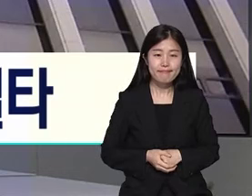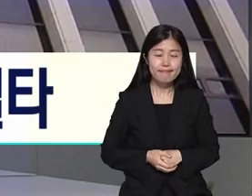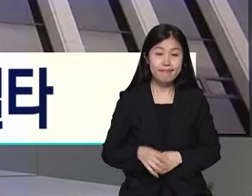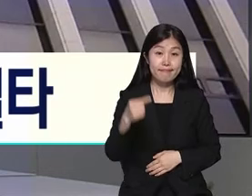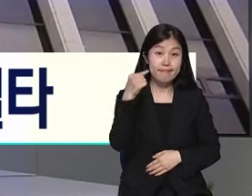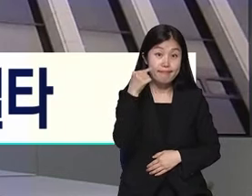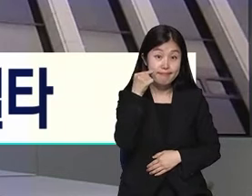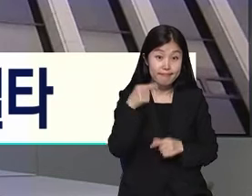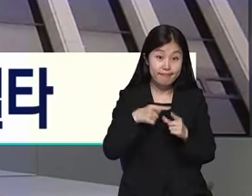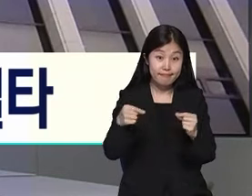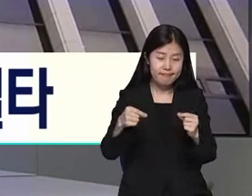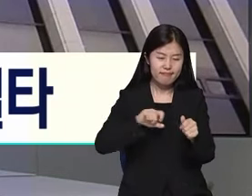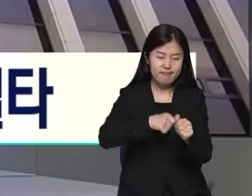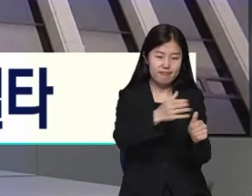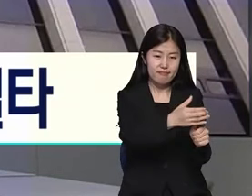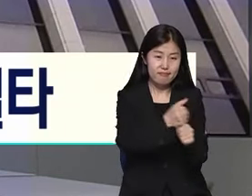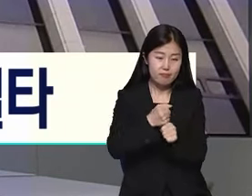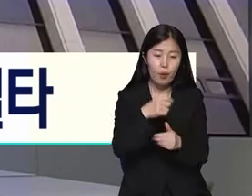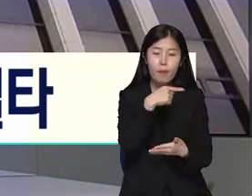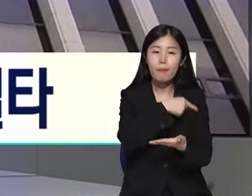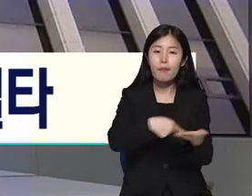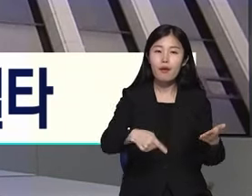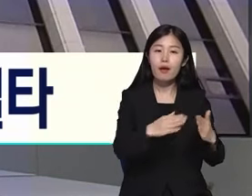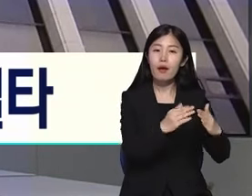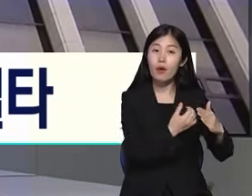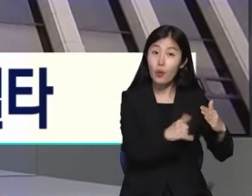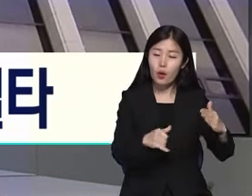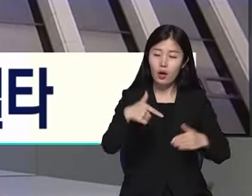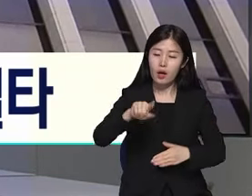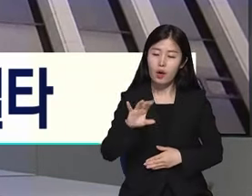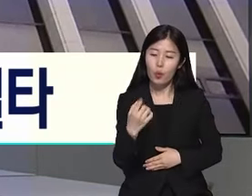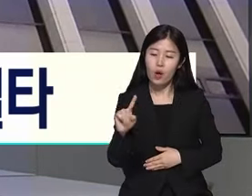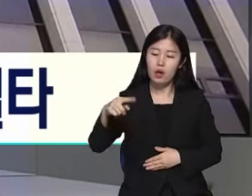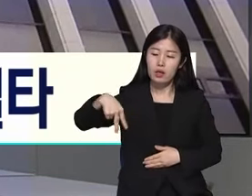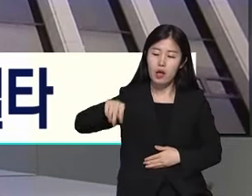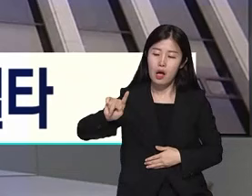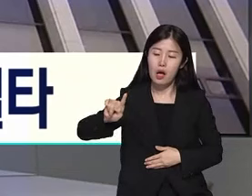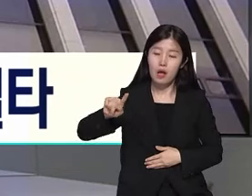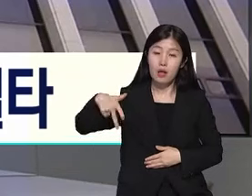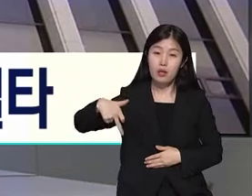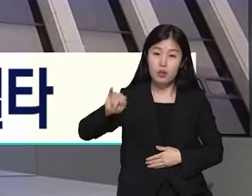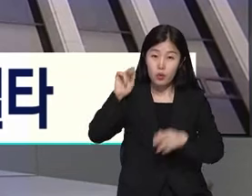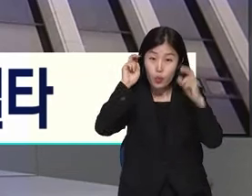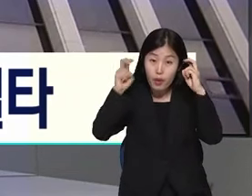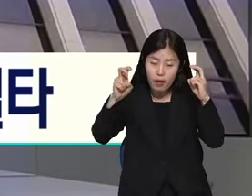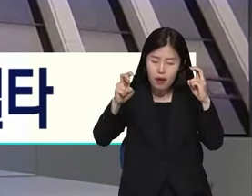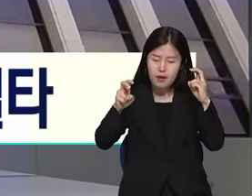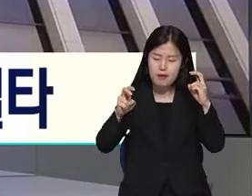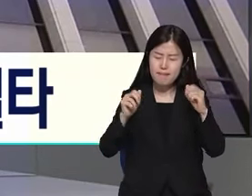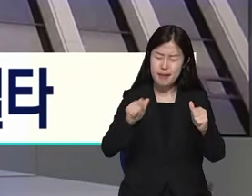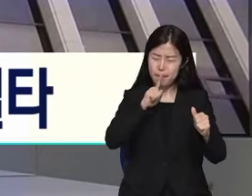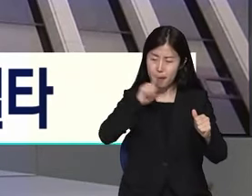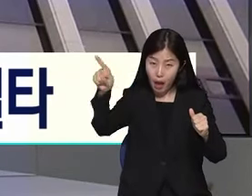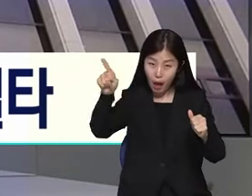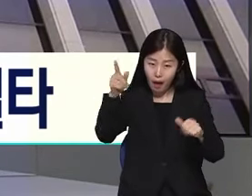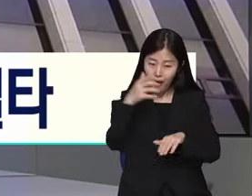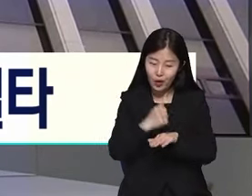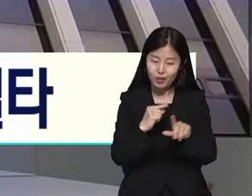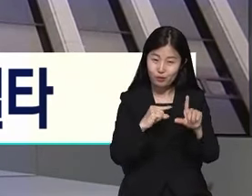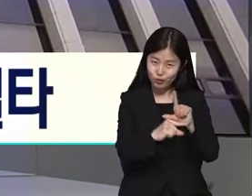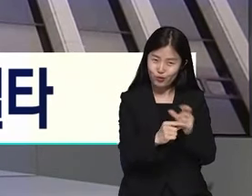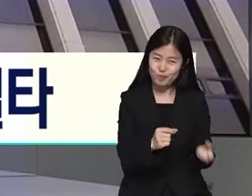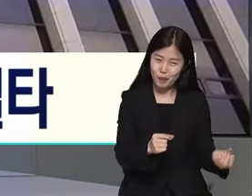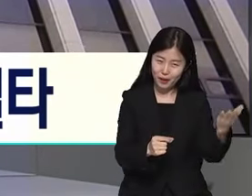일제 강제징용 피해자 유족이 전범기업 가와사키 중공업을 상대로 제기한 손해배상 소송에서 일부